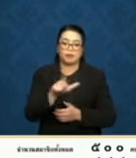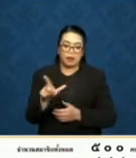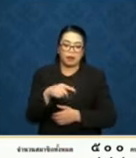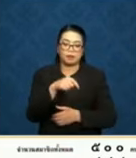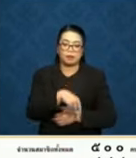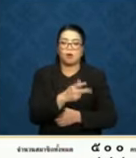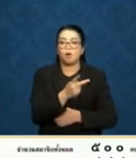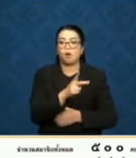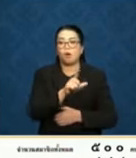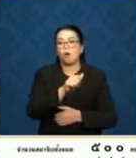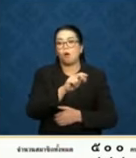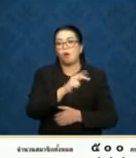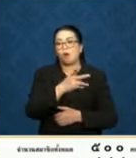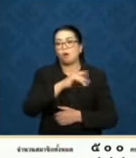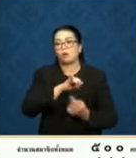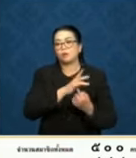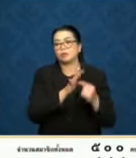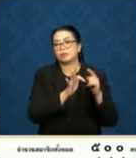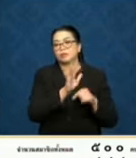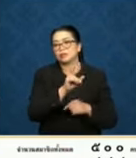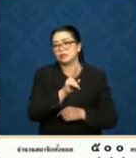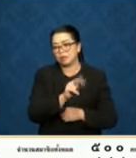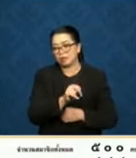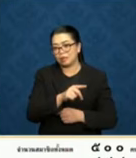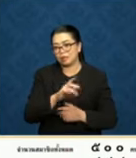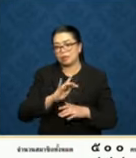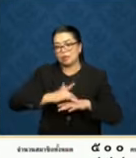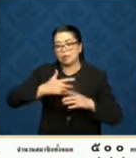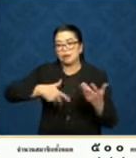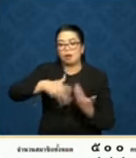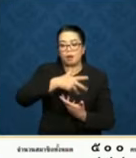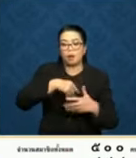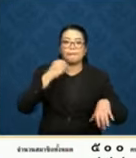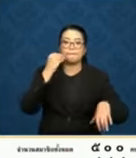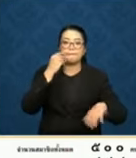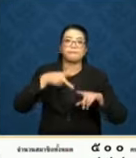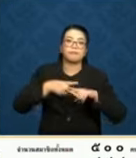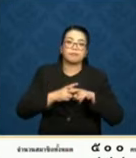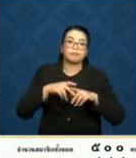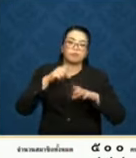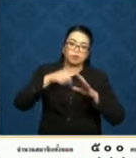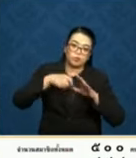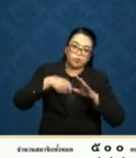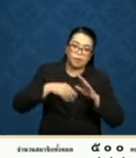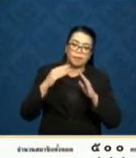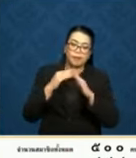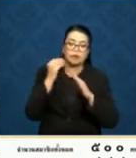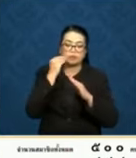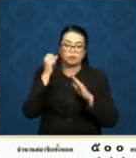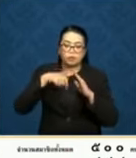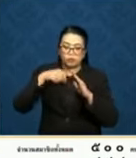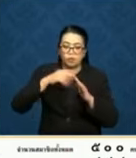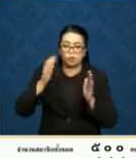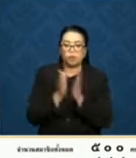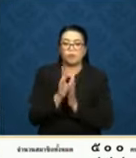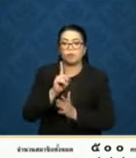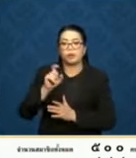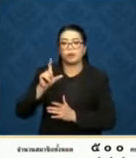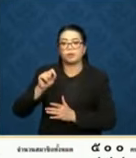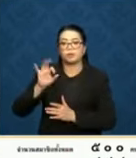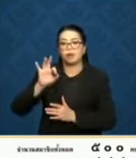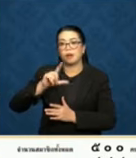างบปบปง ซ้อมแซมสาาพแดล้อมใνปไ 68เรามีอยู่ 129 ล้านบาทแต